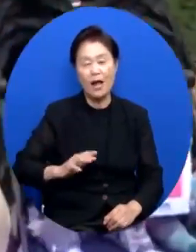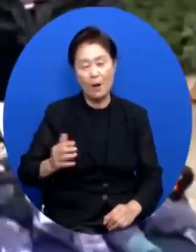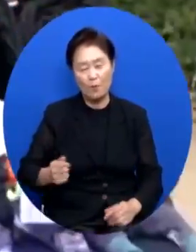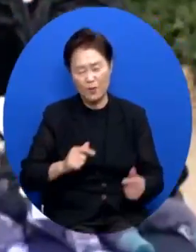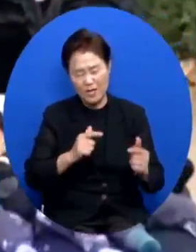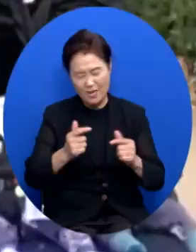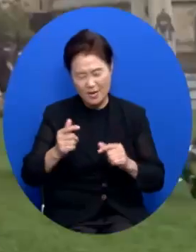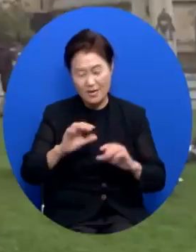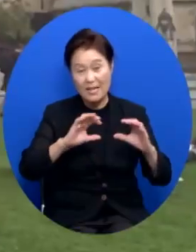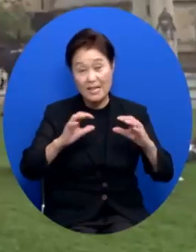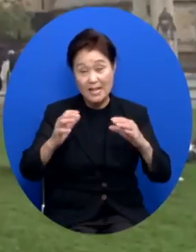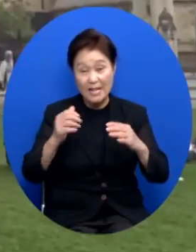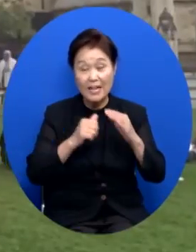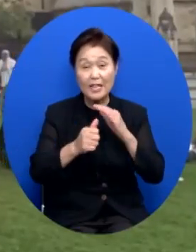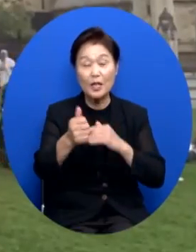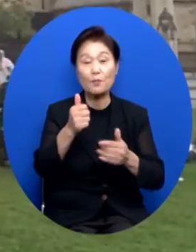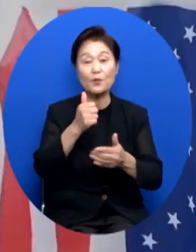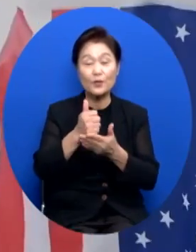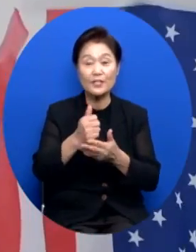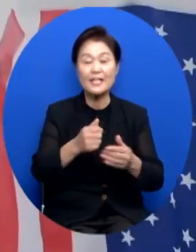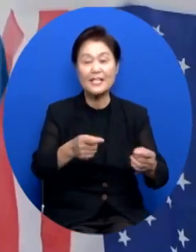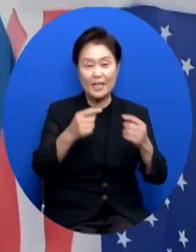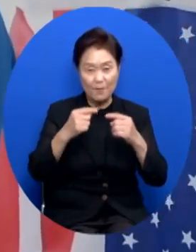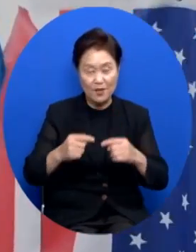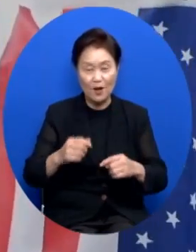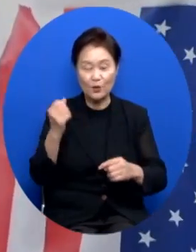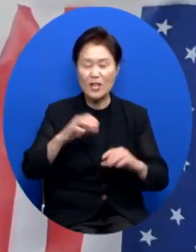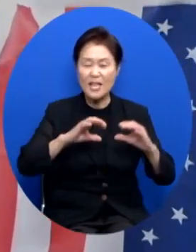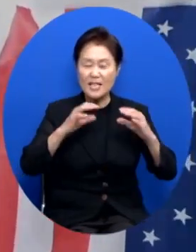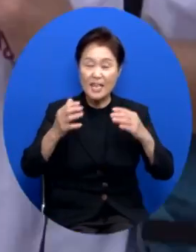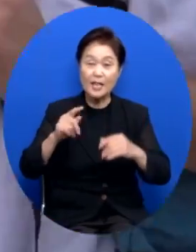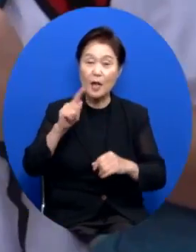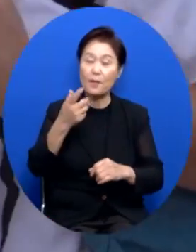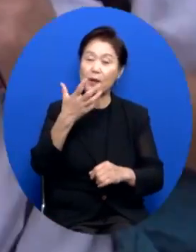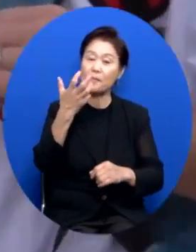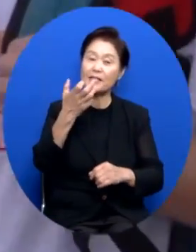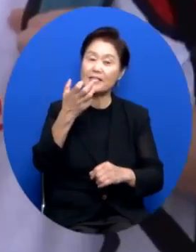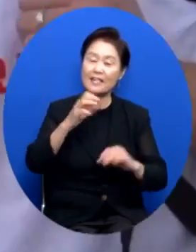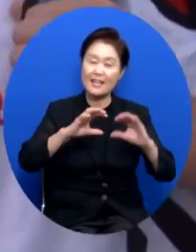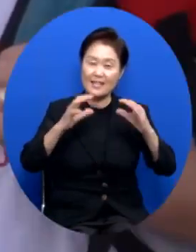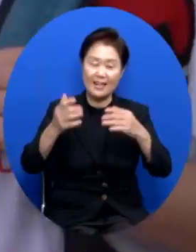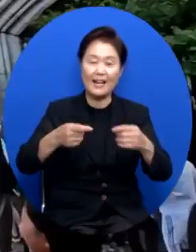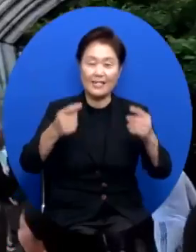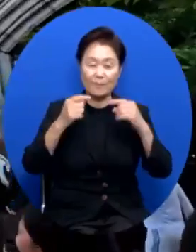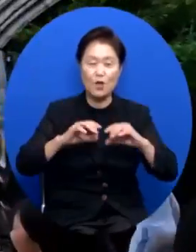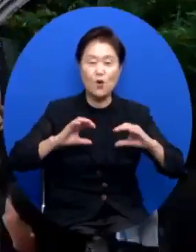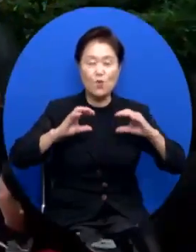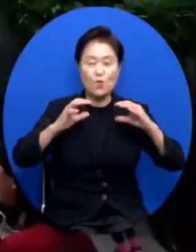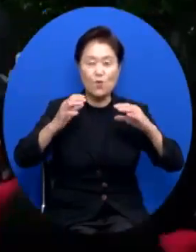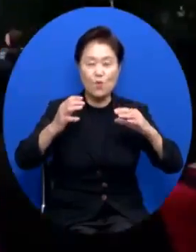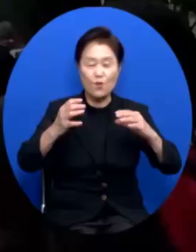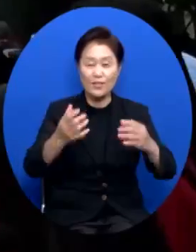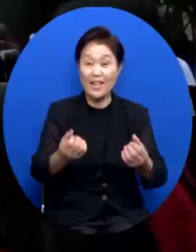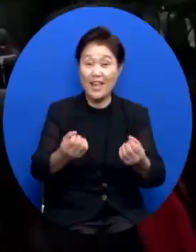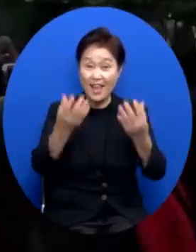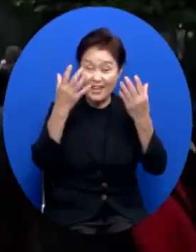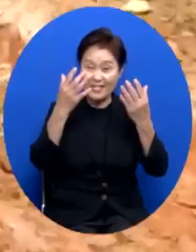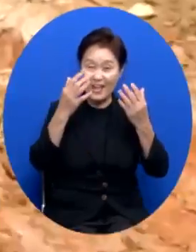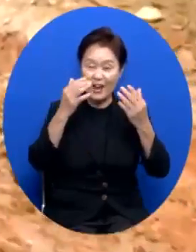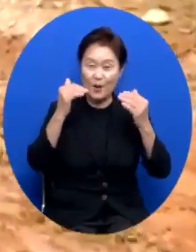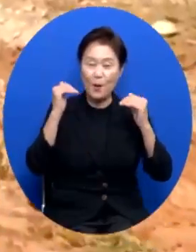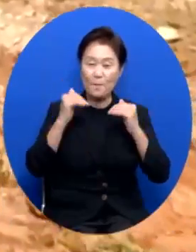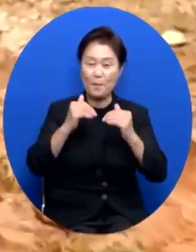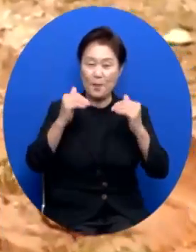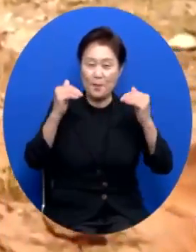각국의 대사들이 참여하는 것뿐만 아니라 전 세계 180개국에서 참여하는 국제대회로 성장하게 되었습니다.